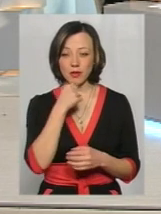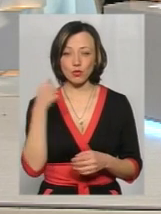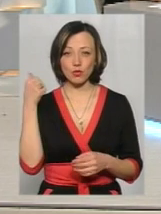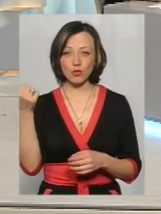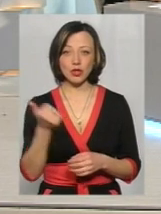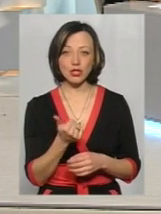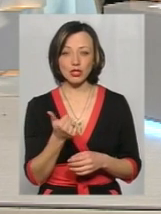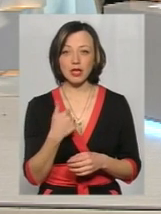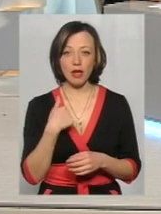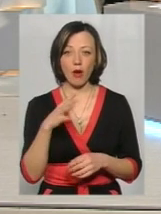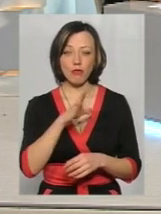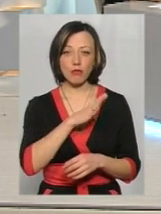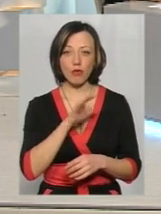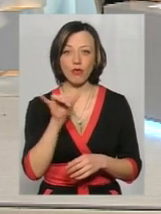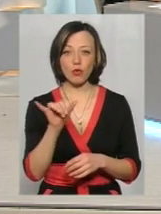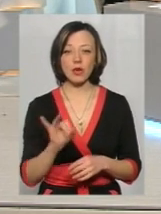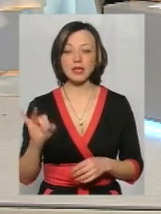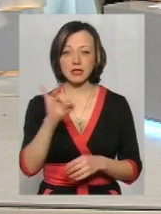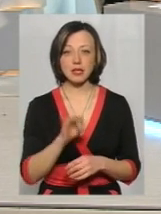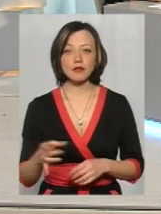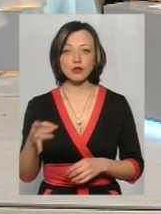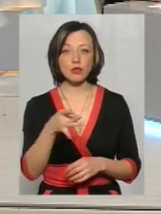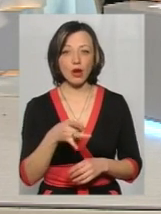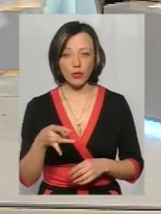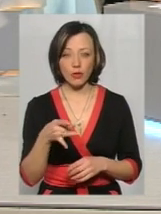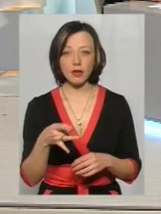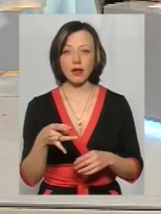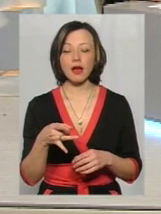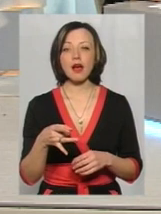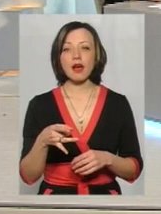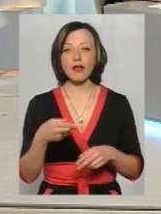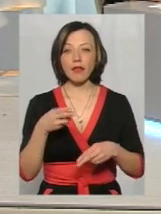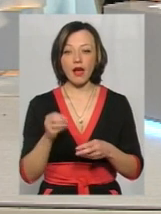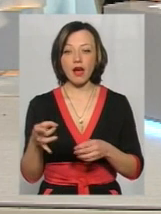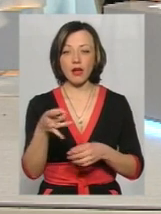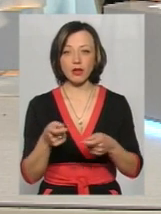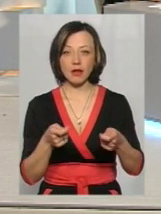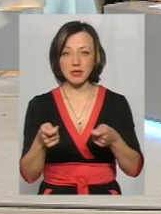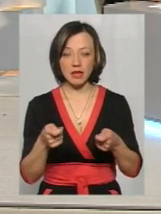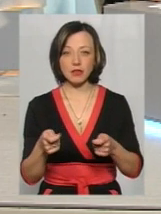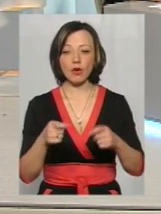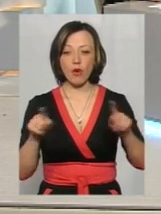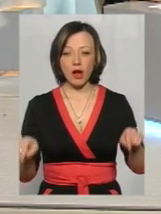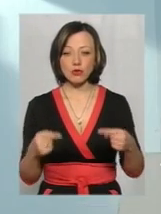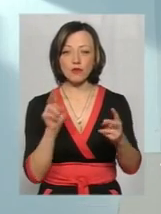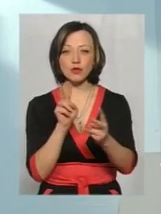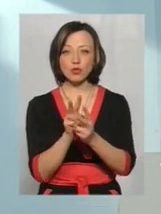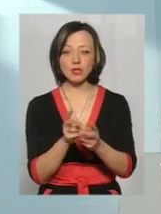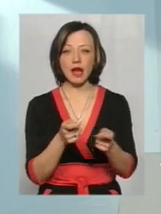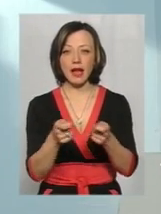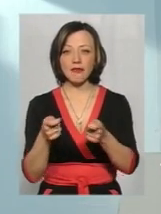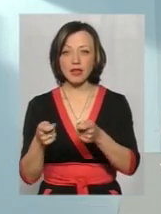тижні був у Ізяславському районі, де районною державною адміністрацією була організована зустріч